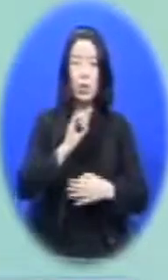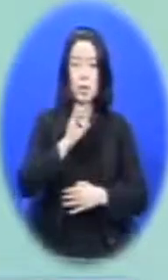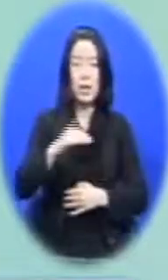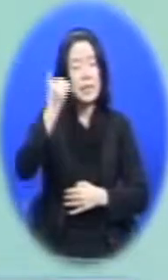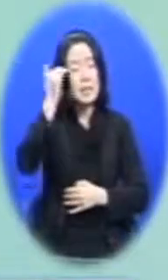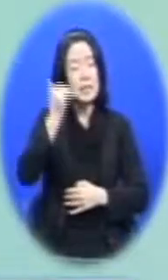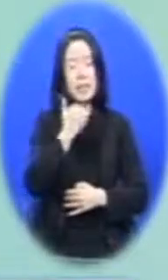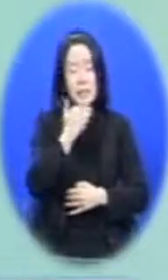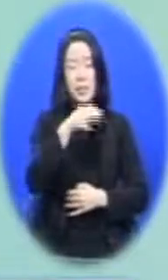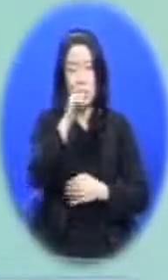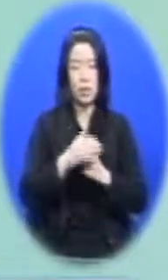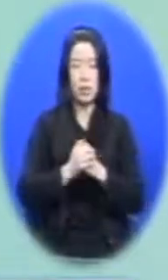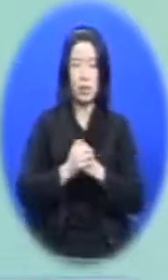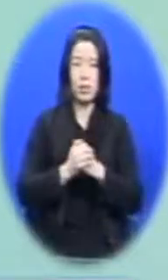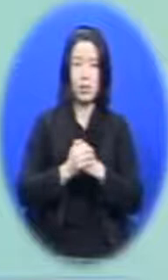거지요?